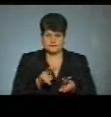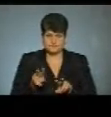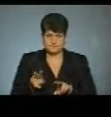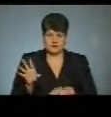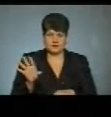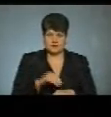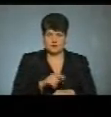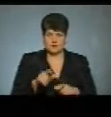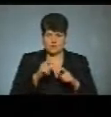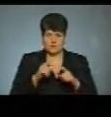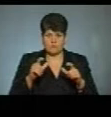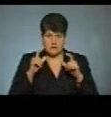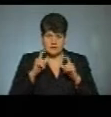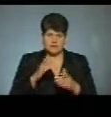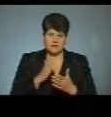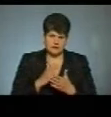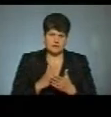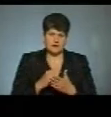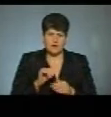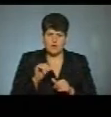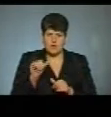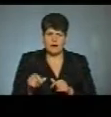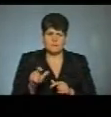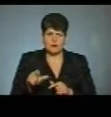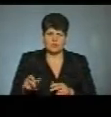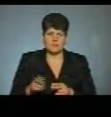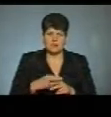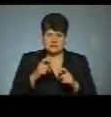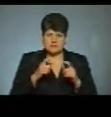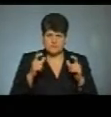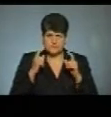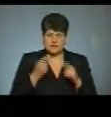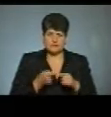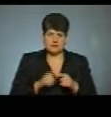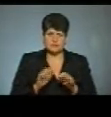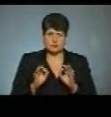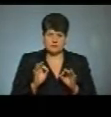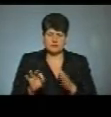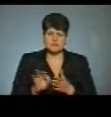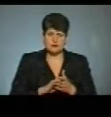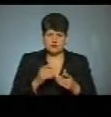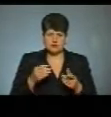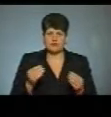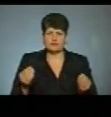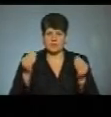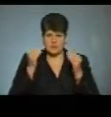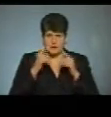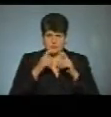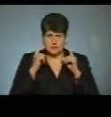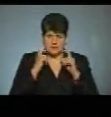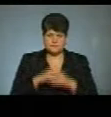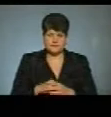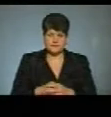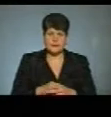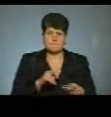всі в масках, але є деякі люди, які без масок, але вони на це реагують адекватно, зразу одягають маски і на нашу вимогу.